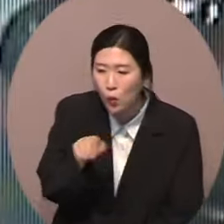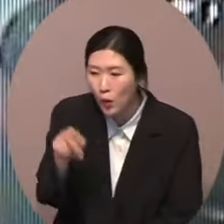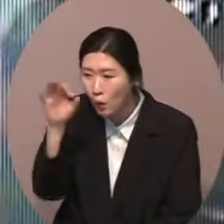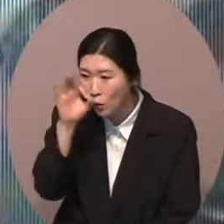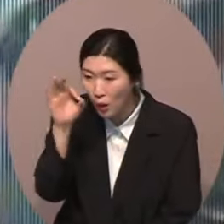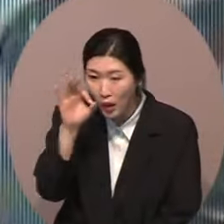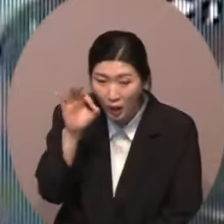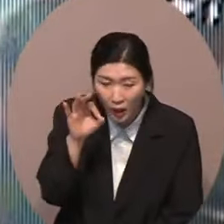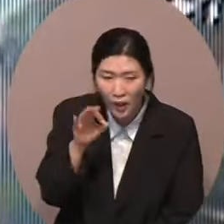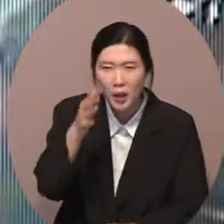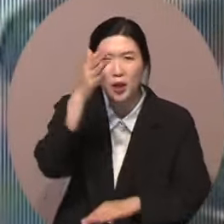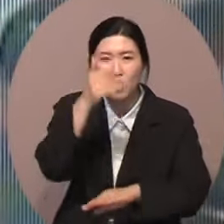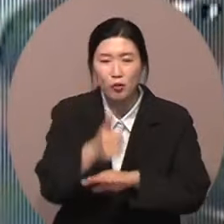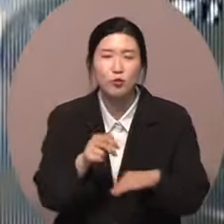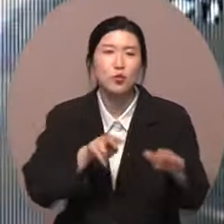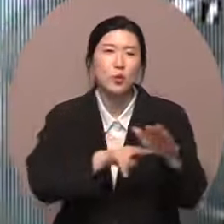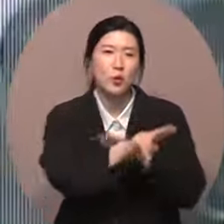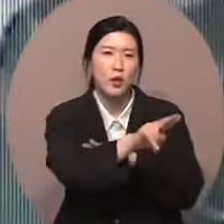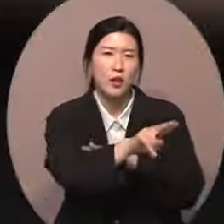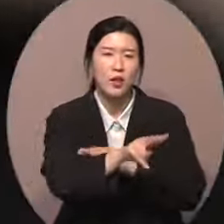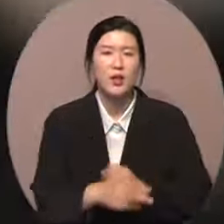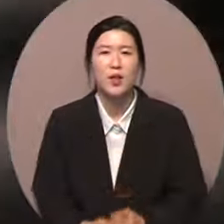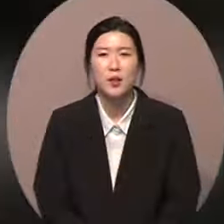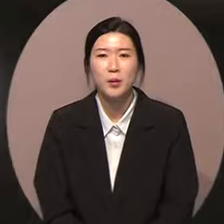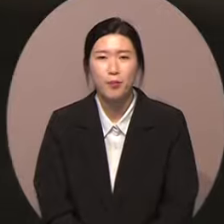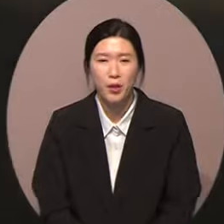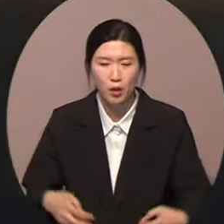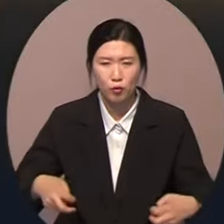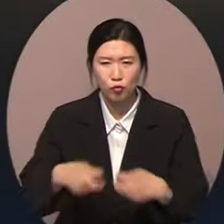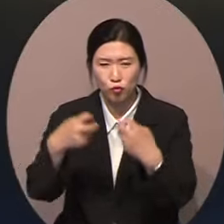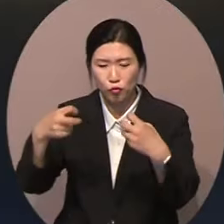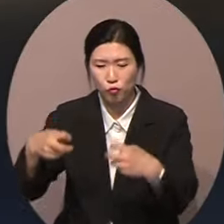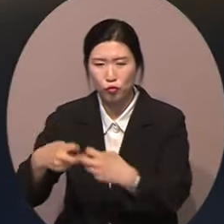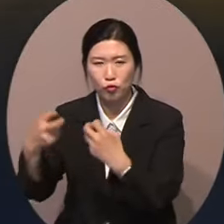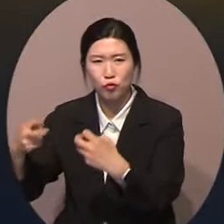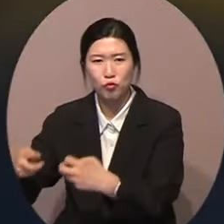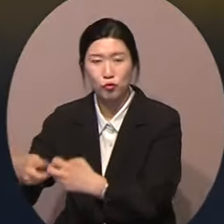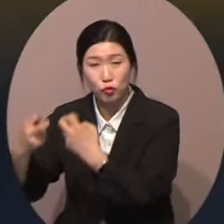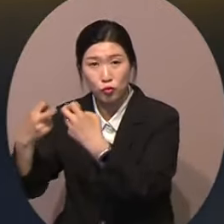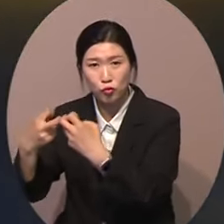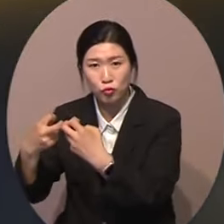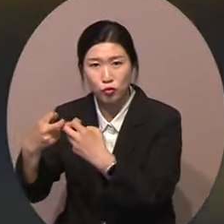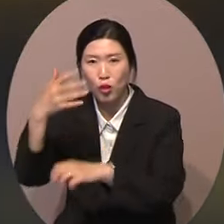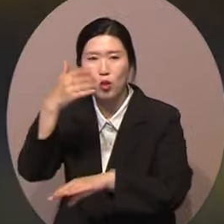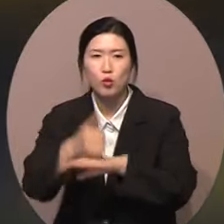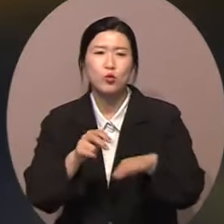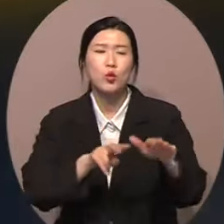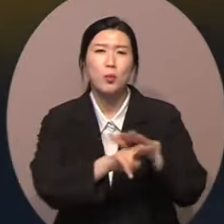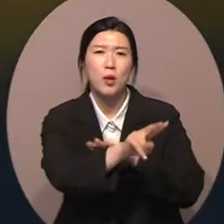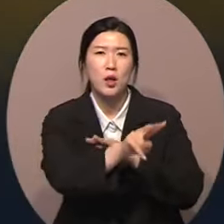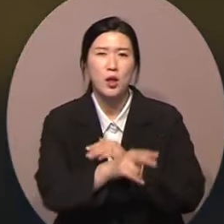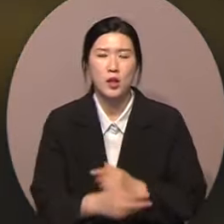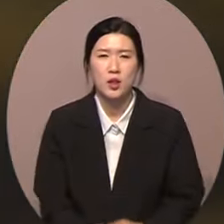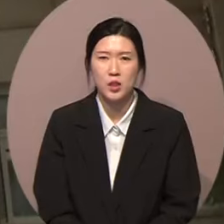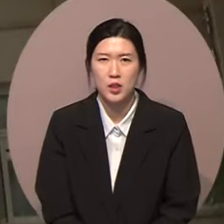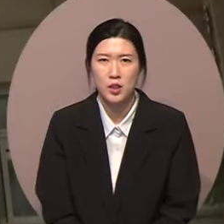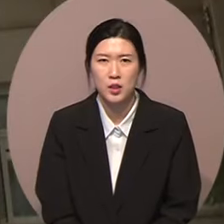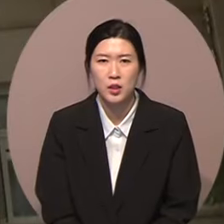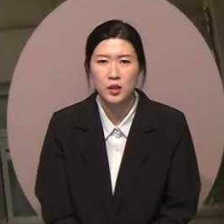싶더니 그대로 달아납니다 쿵쿵 그런 리 도망갔다고 그런 얘기를